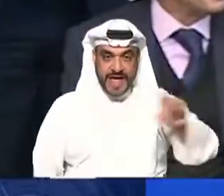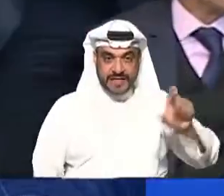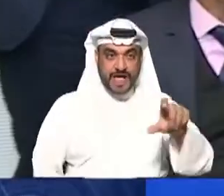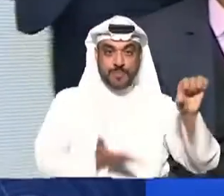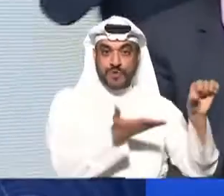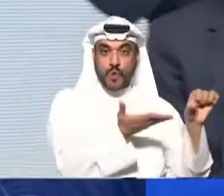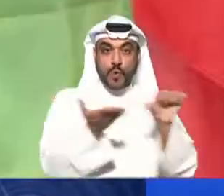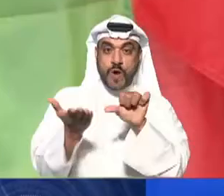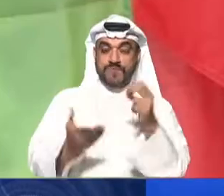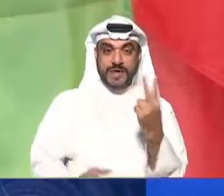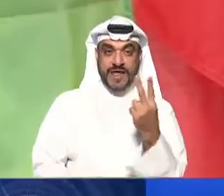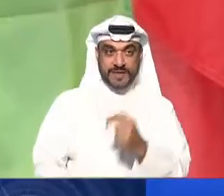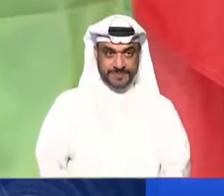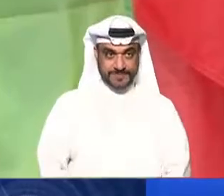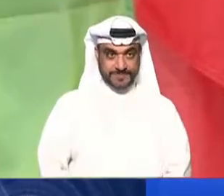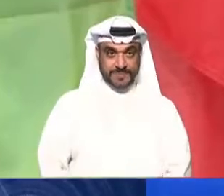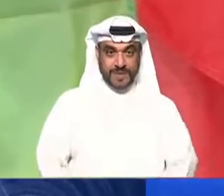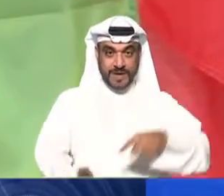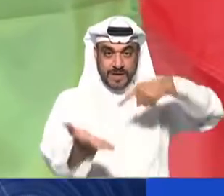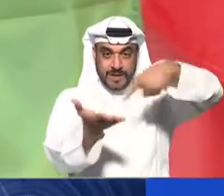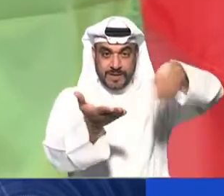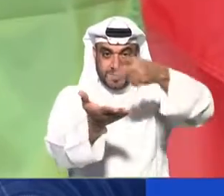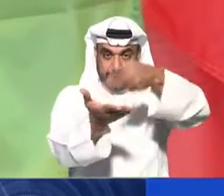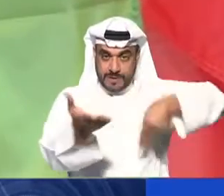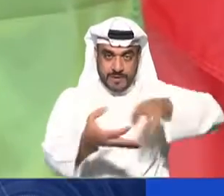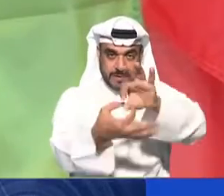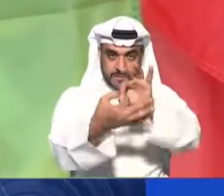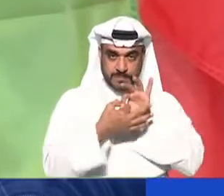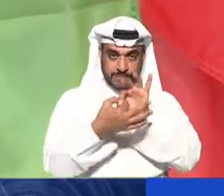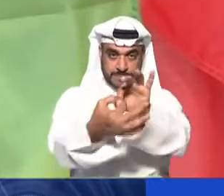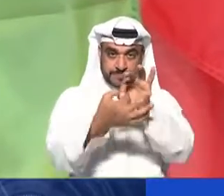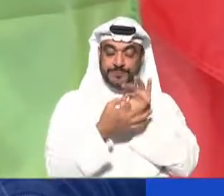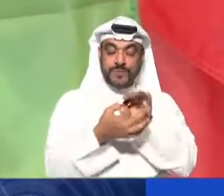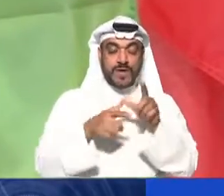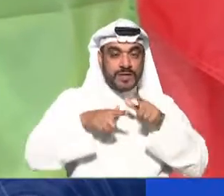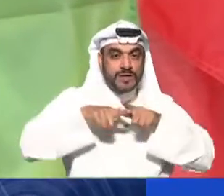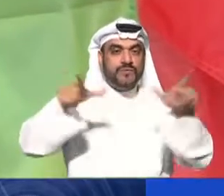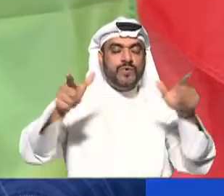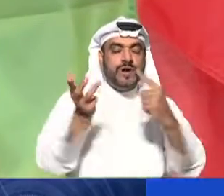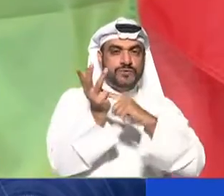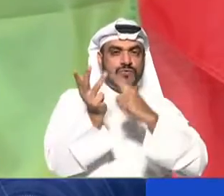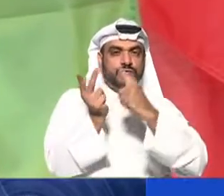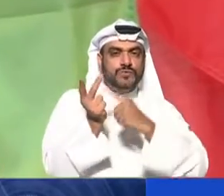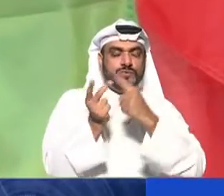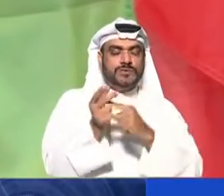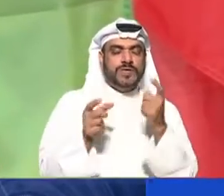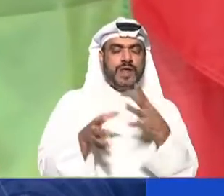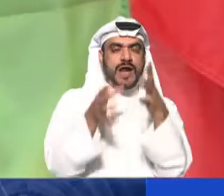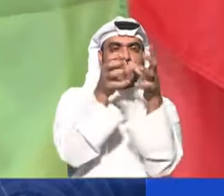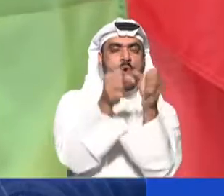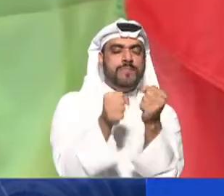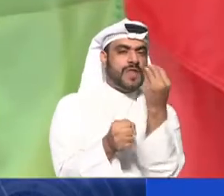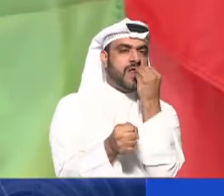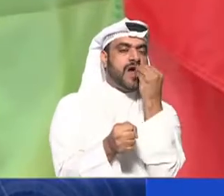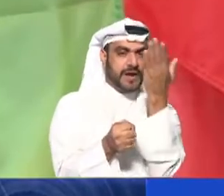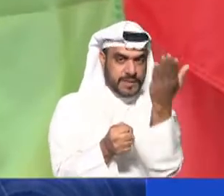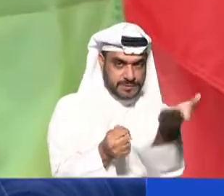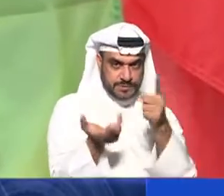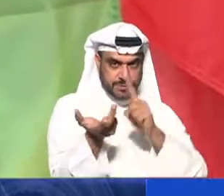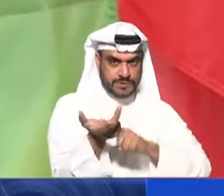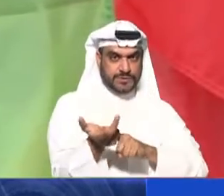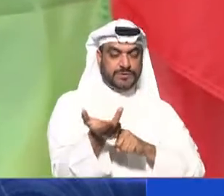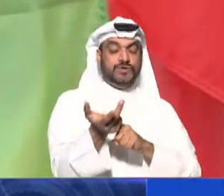من الجانبين. هي الاتفاقية تتكلم عن كافة البنود المتعلقة في الأمن الغذائي